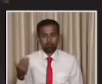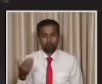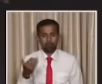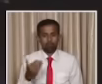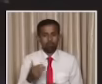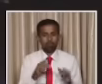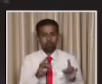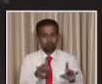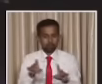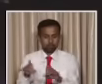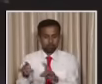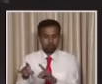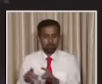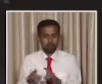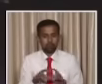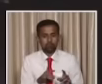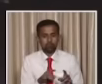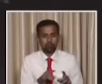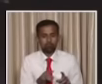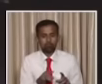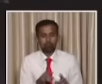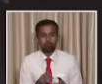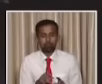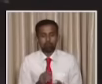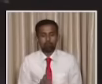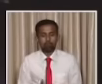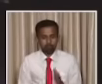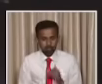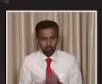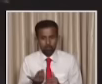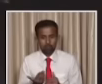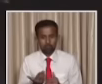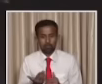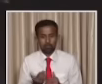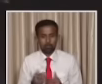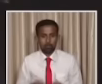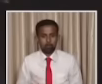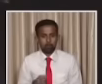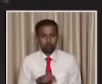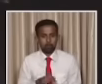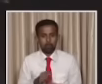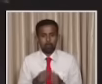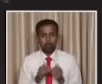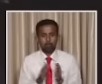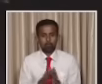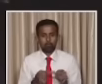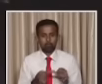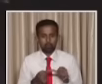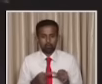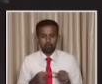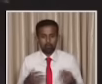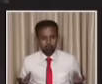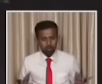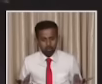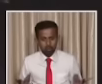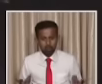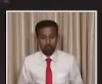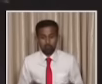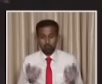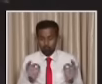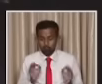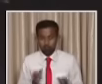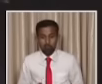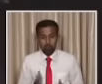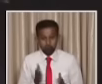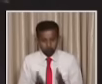මිනිහෙකුටම සාධාරණයක් වෙන ගමනකට ප්‍රවේශයක් ගන්න. අපි හිතනවා මේ මොහොතේ සියල්ලට උත්තර හොයන්න බැරි වෙයි. හොඳ ප්‍රවේශයක්